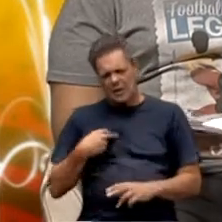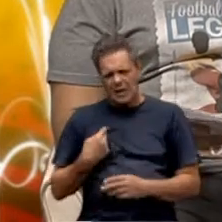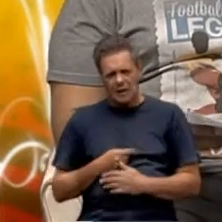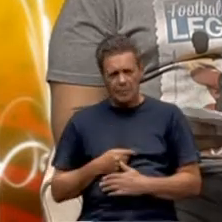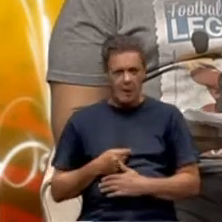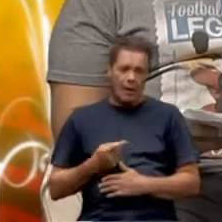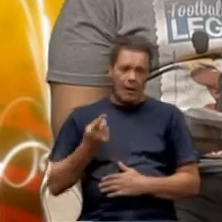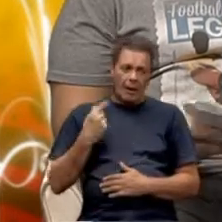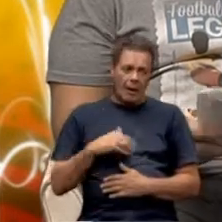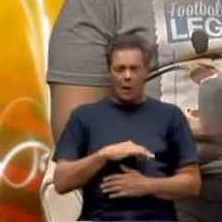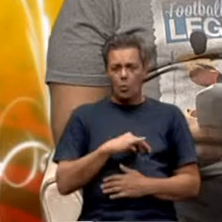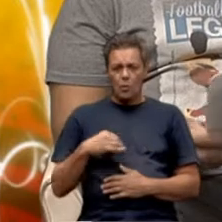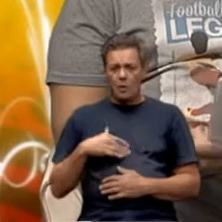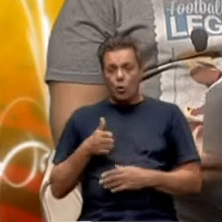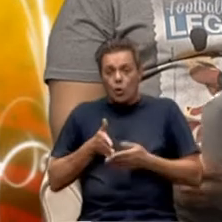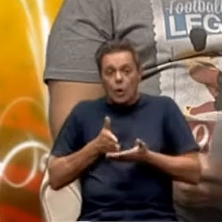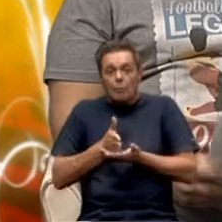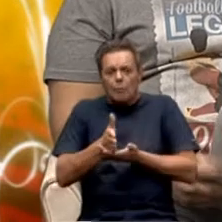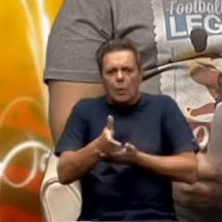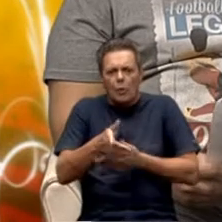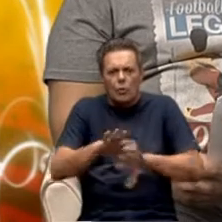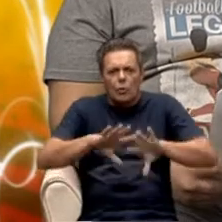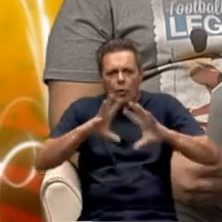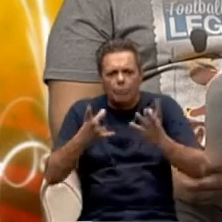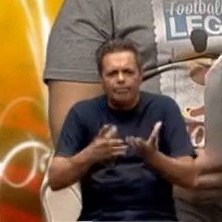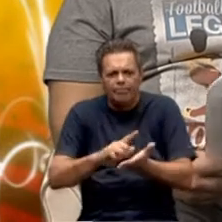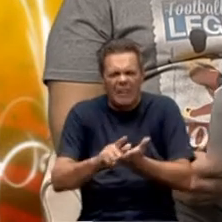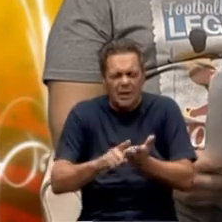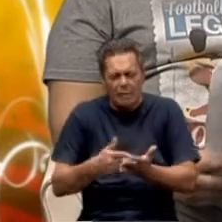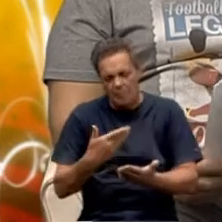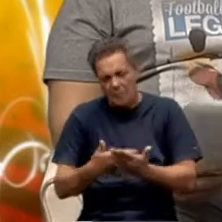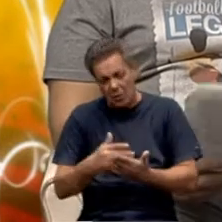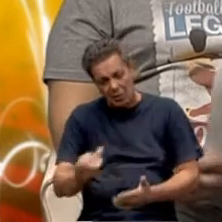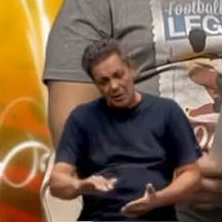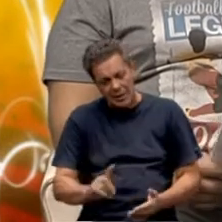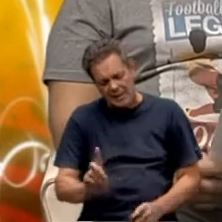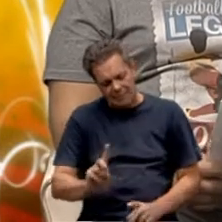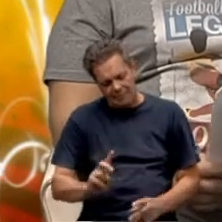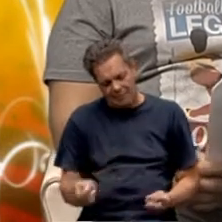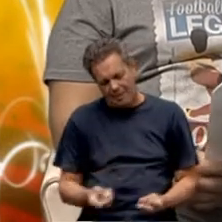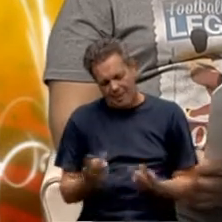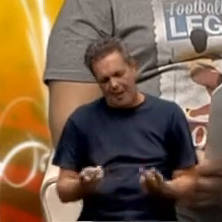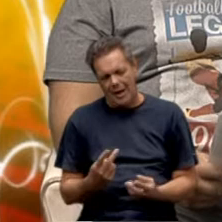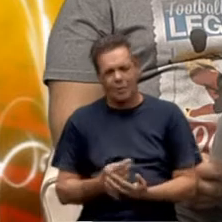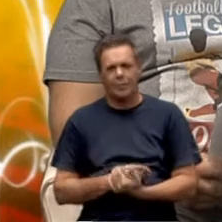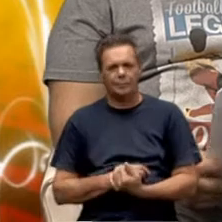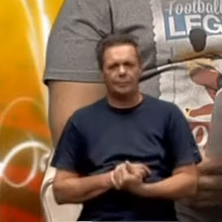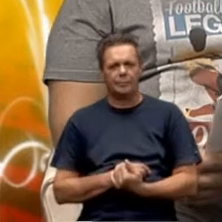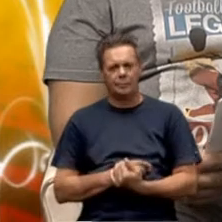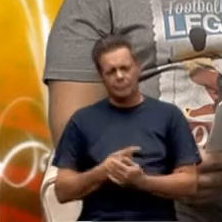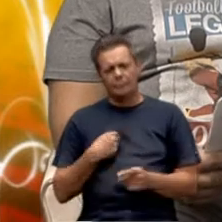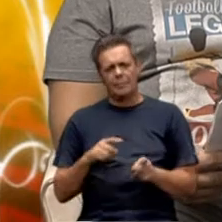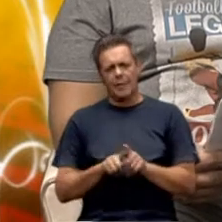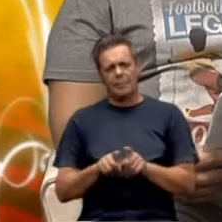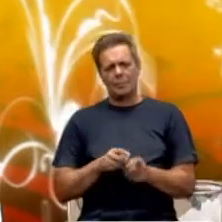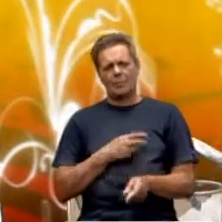baš u samoći provoditi to vrijeme. Da. Tako da djeci onda zbilja nije ste lako. Ste vi iz Zagreba? Ja sam iz Zagreba, da.